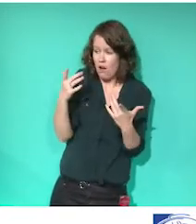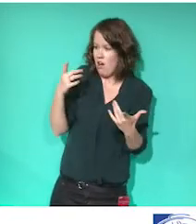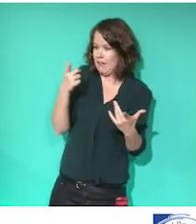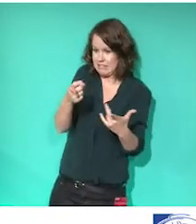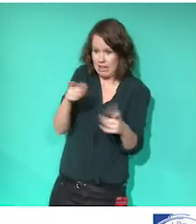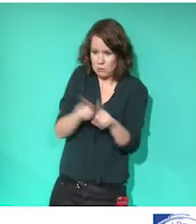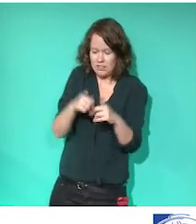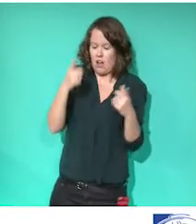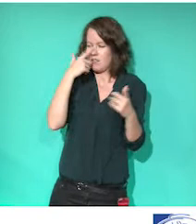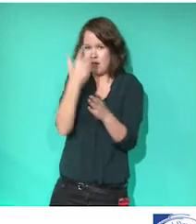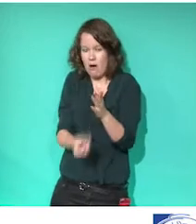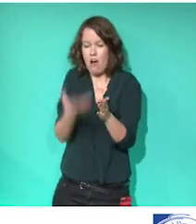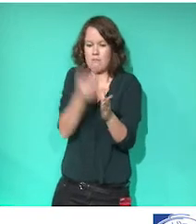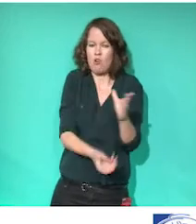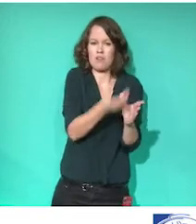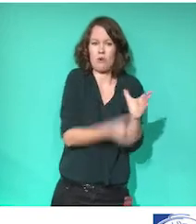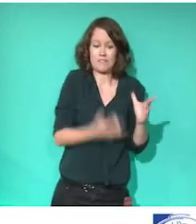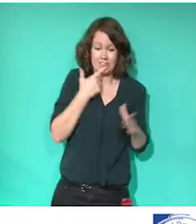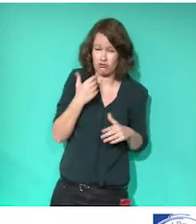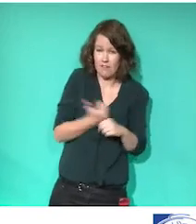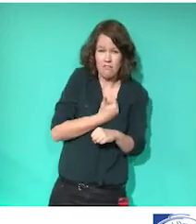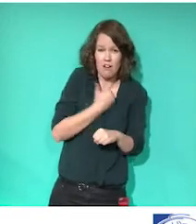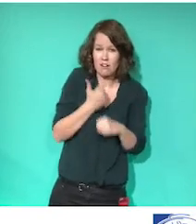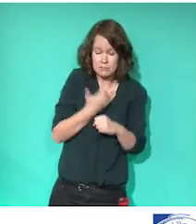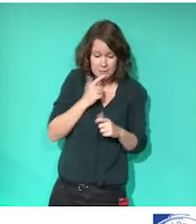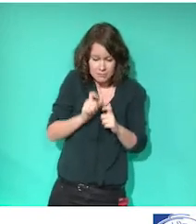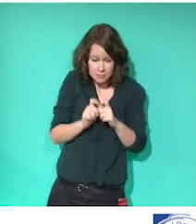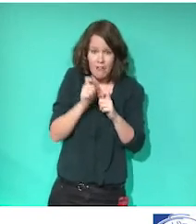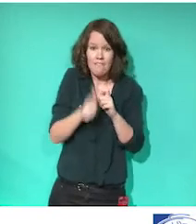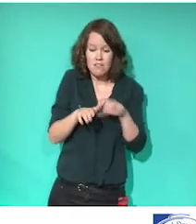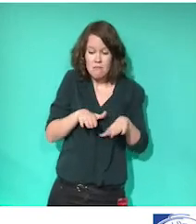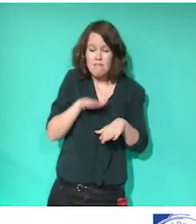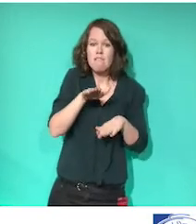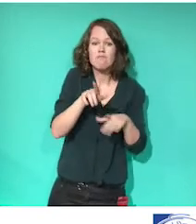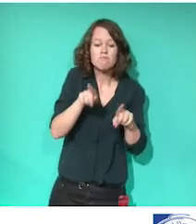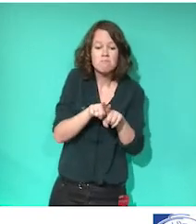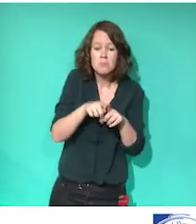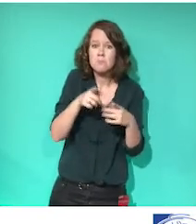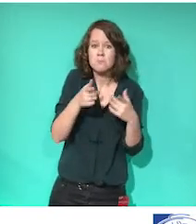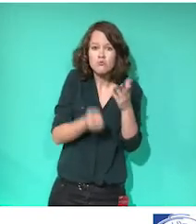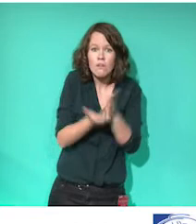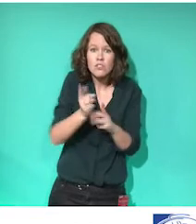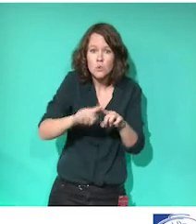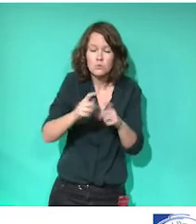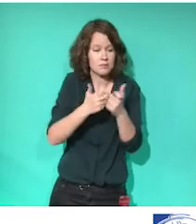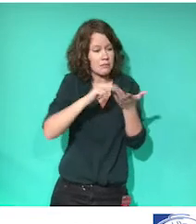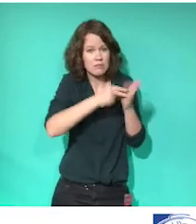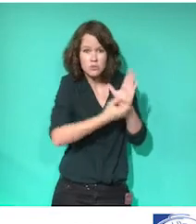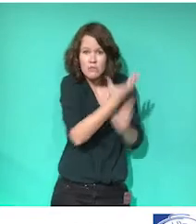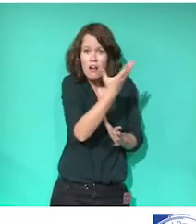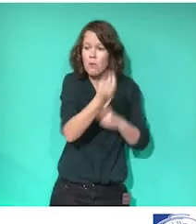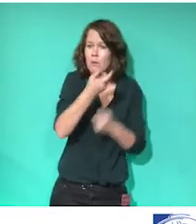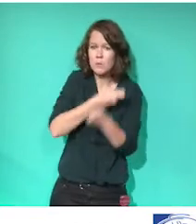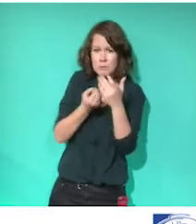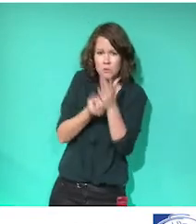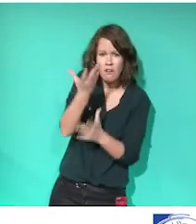d'action nécessaires. Et à chaque fois qu'il se passe quelque chose de nouveau dans cette société, à chaque fois qu'il y a des éléments technologiques, économiques,